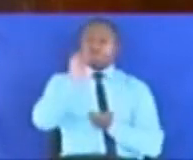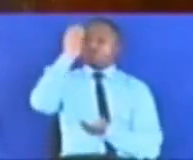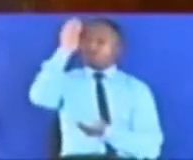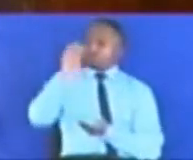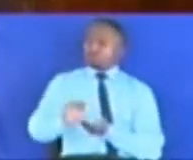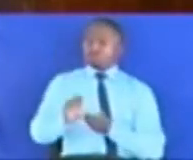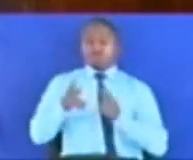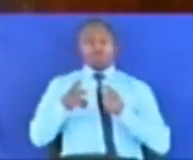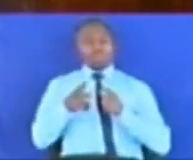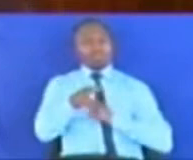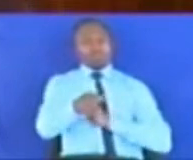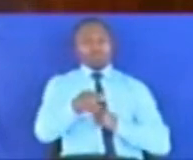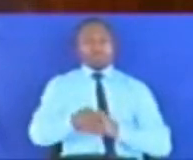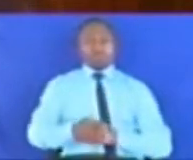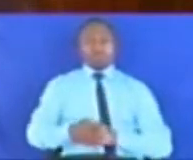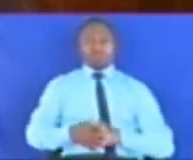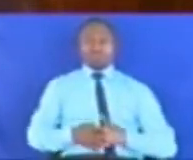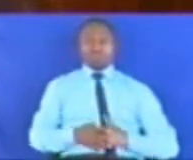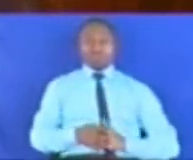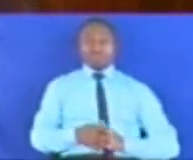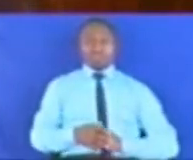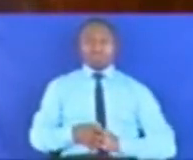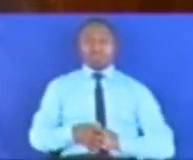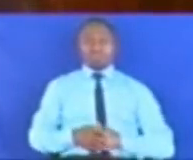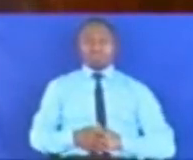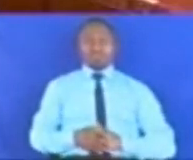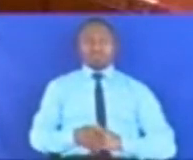kupunguza ukeketaji. Mheshimiwa spika,